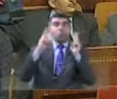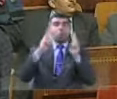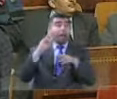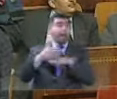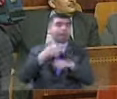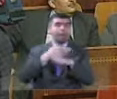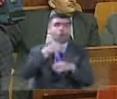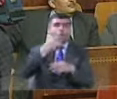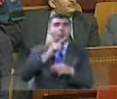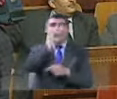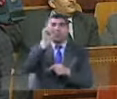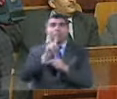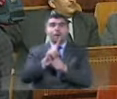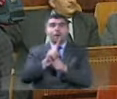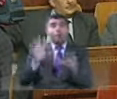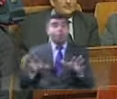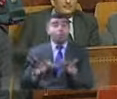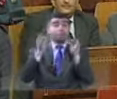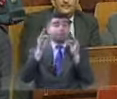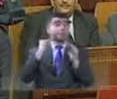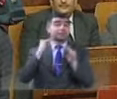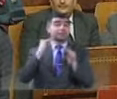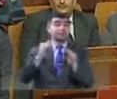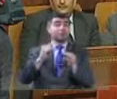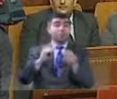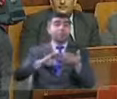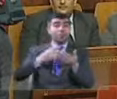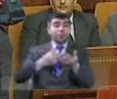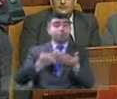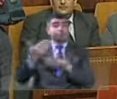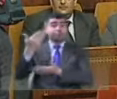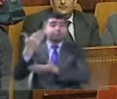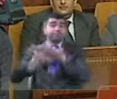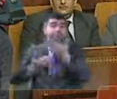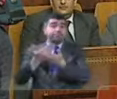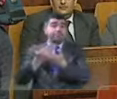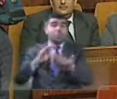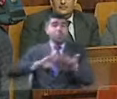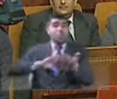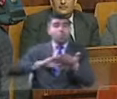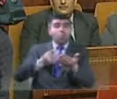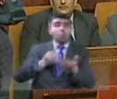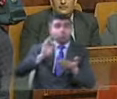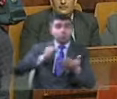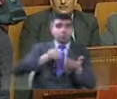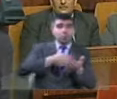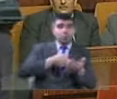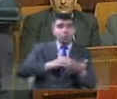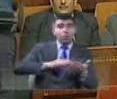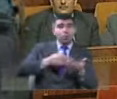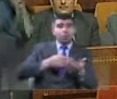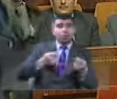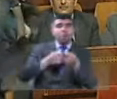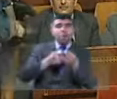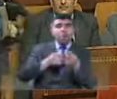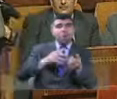وخاصة أن هنالك معطيات جديدة، هنالك ما يسمى بالاقتصاد اللامادي حاليا، ولم تعد يعني الاعتبارات يعني